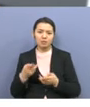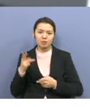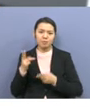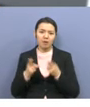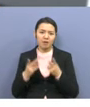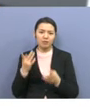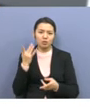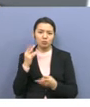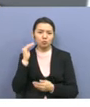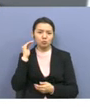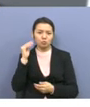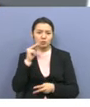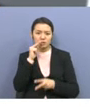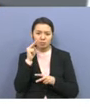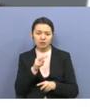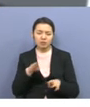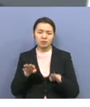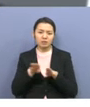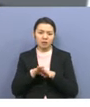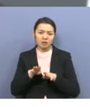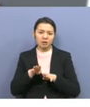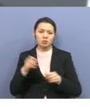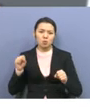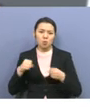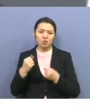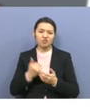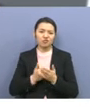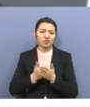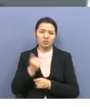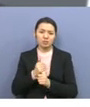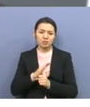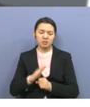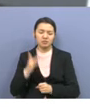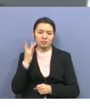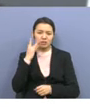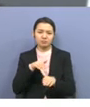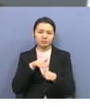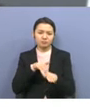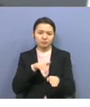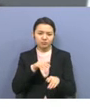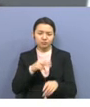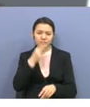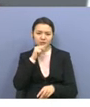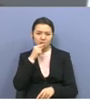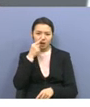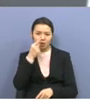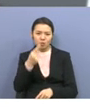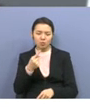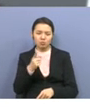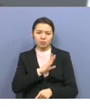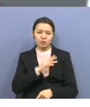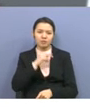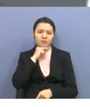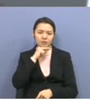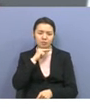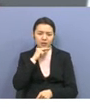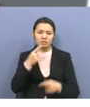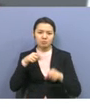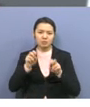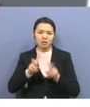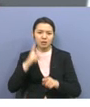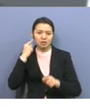ережелерін сақтауға шақырамын. Жылдамдықты шамадан тыс асырмай, көлік арасындағы қашықтықты сақтауларыңызды сұраймын. Жүріс жолдарын тазалайтын арнайы